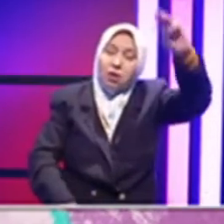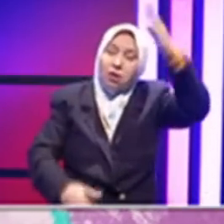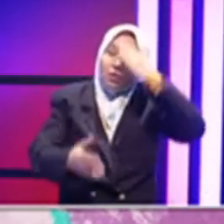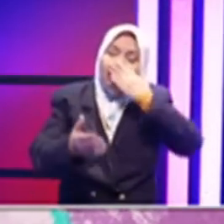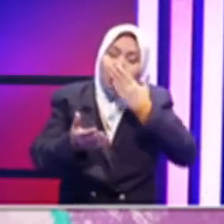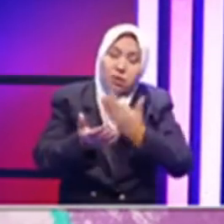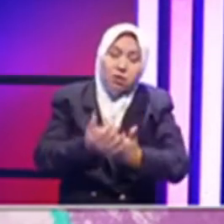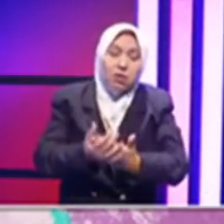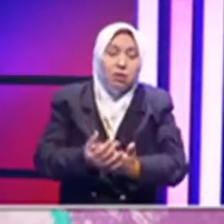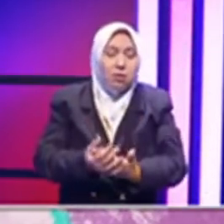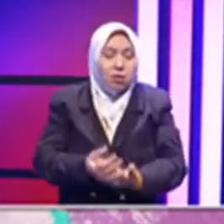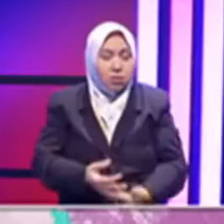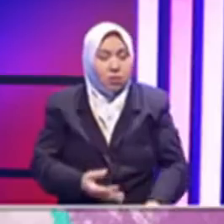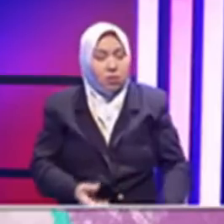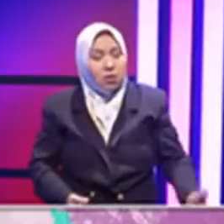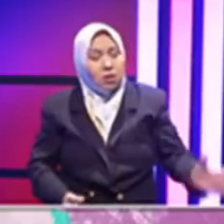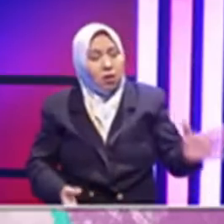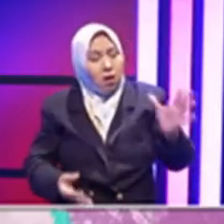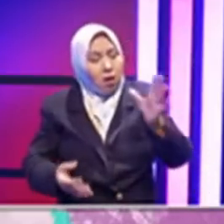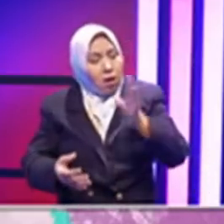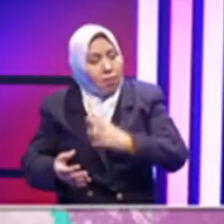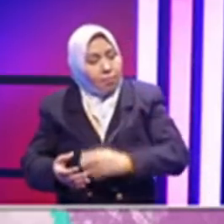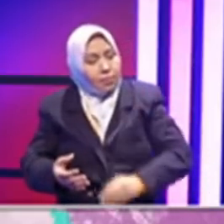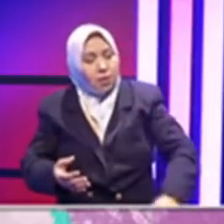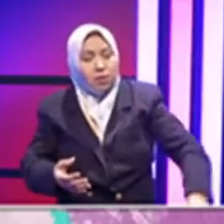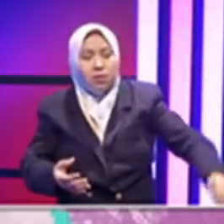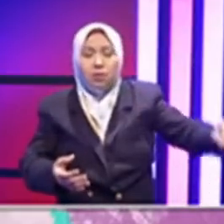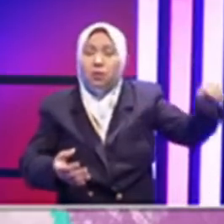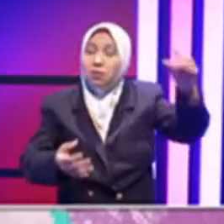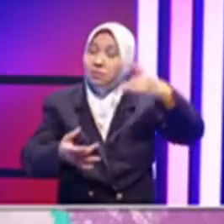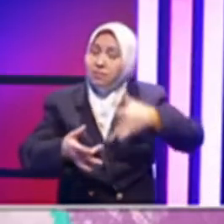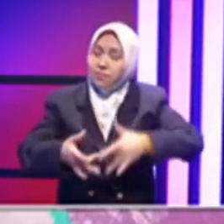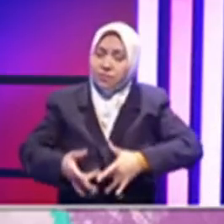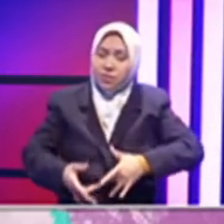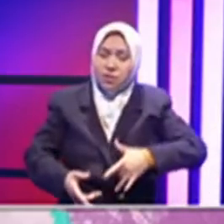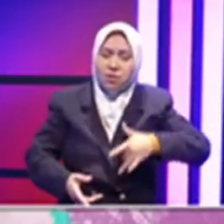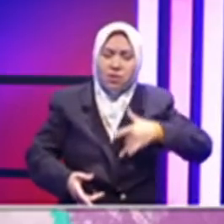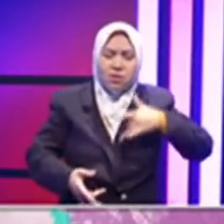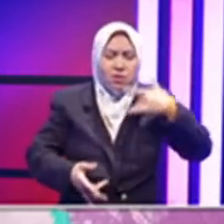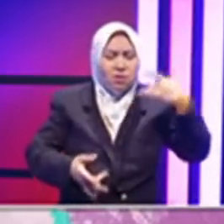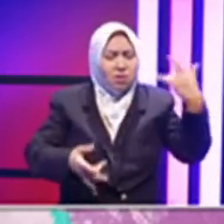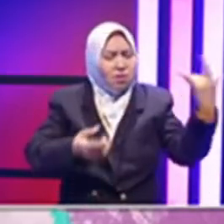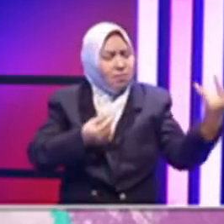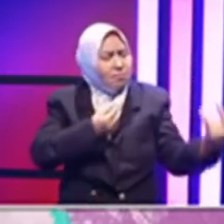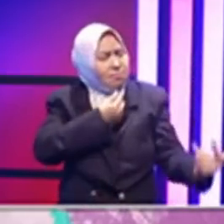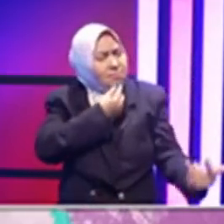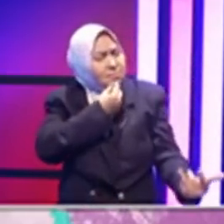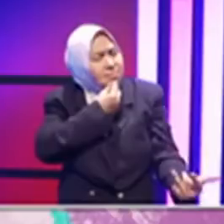المجيد بل عجبوا أن